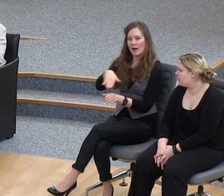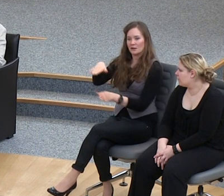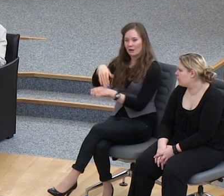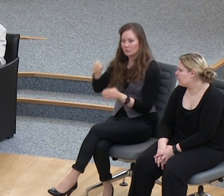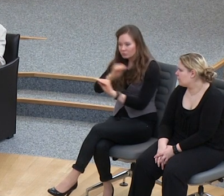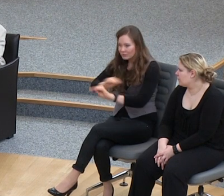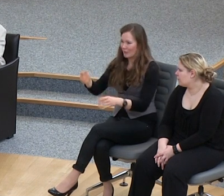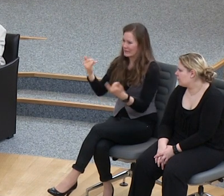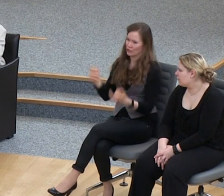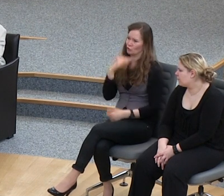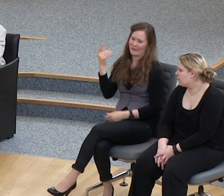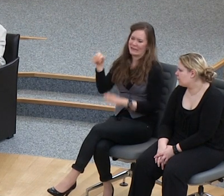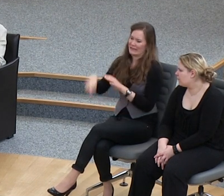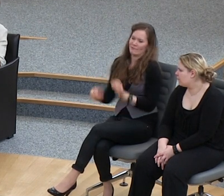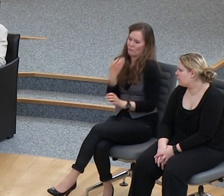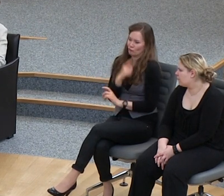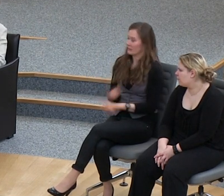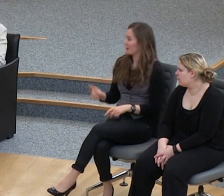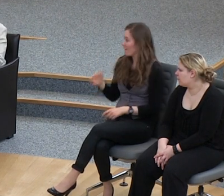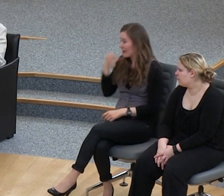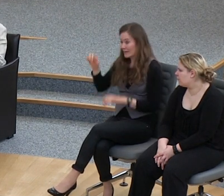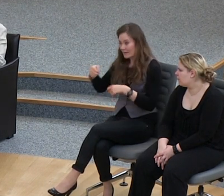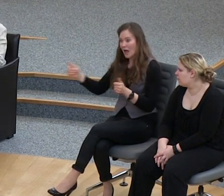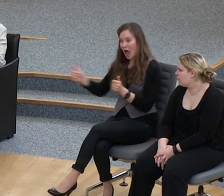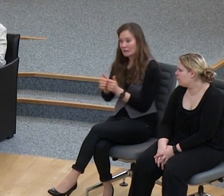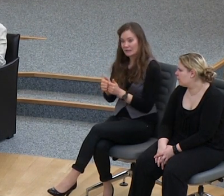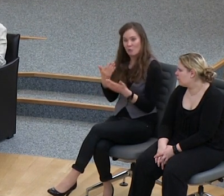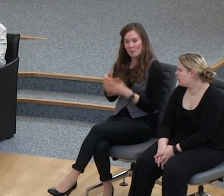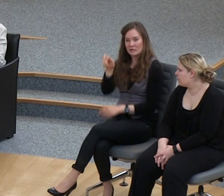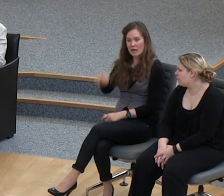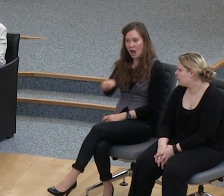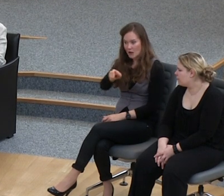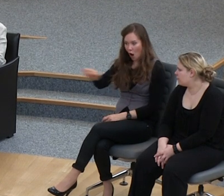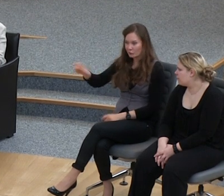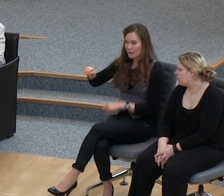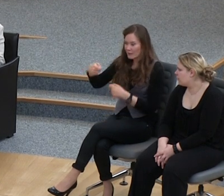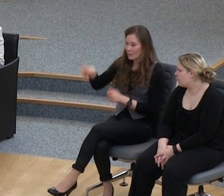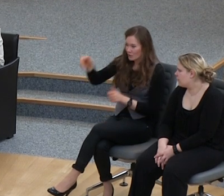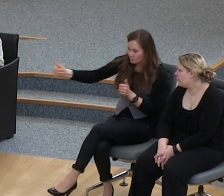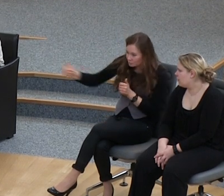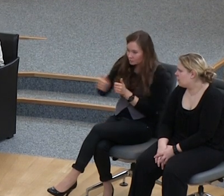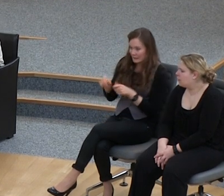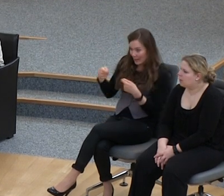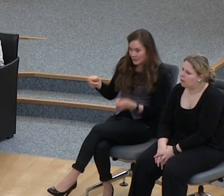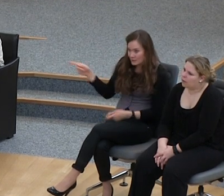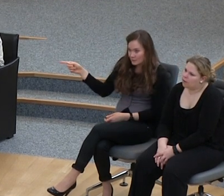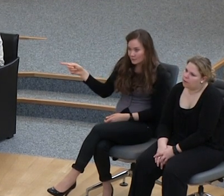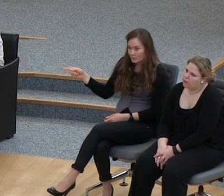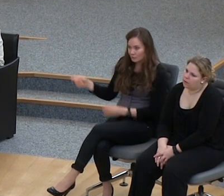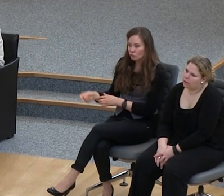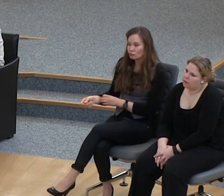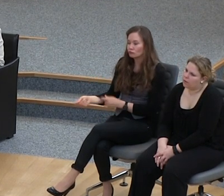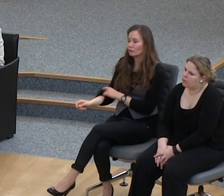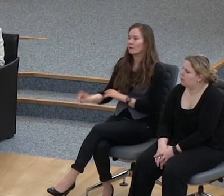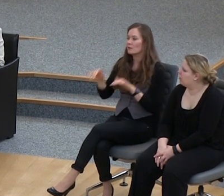Rahmen etwas sprengen. Wird es dann Assistenzen geben im Krankenhaus, die eben die Menschen begleiten? Ja, das ist ja auch so ein